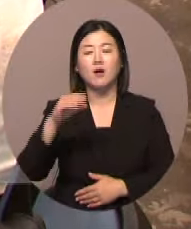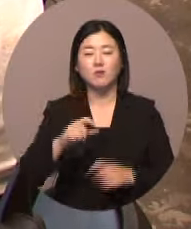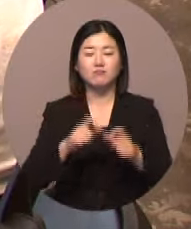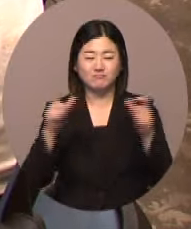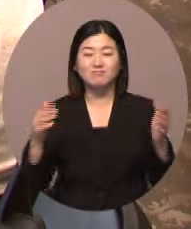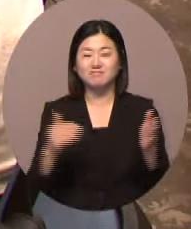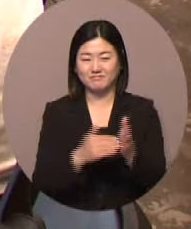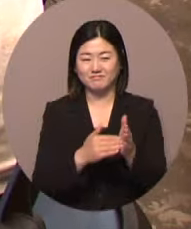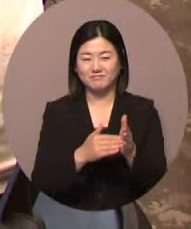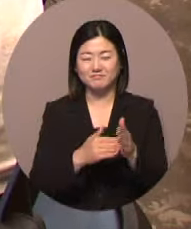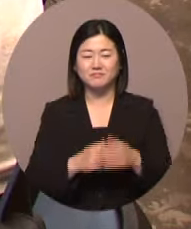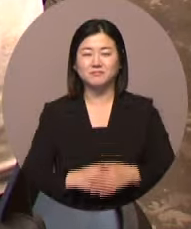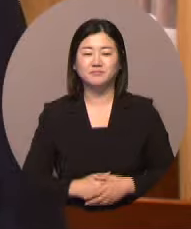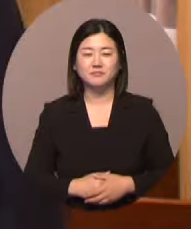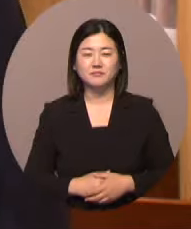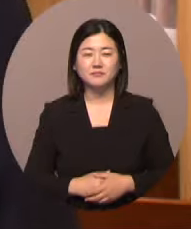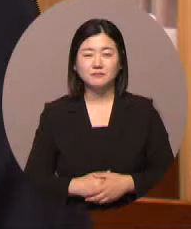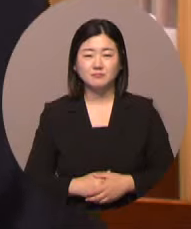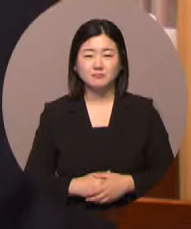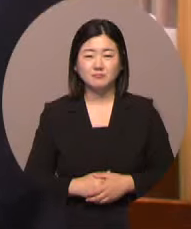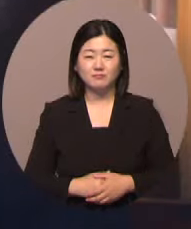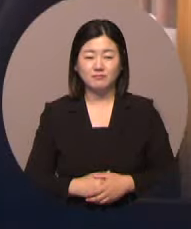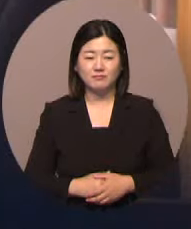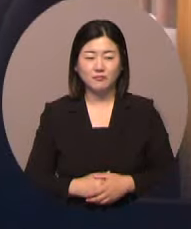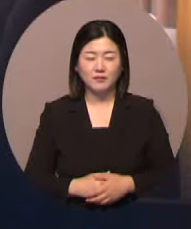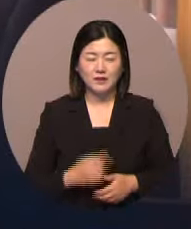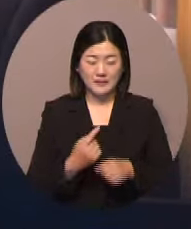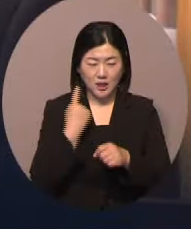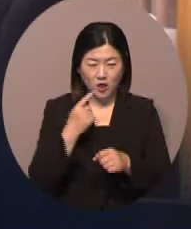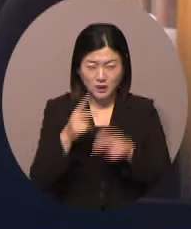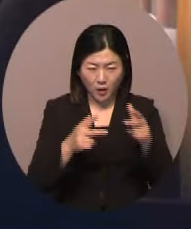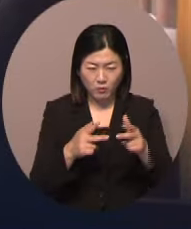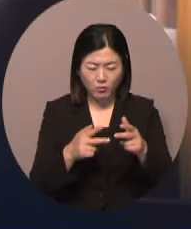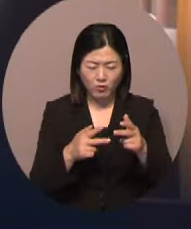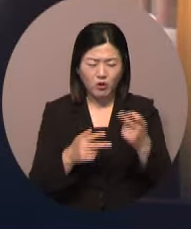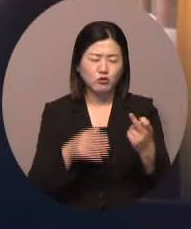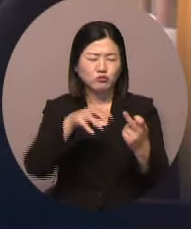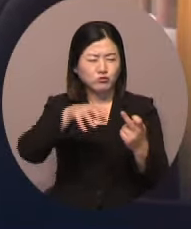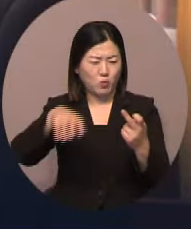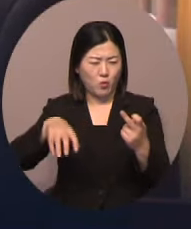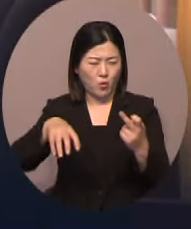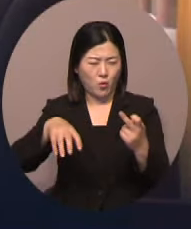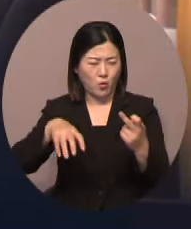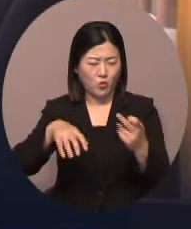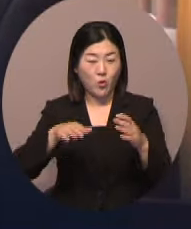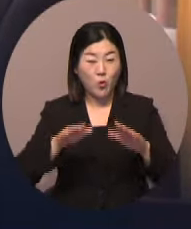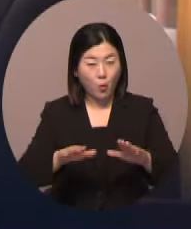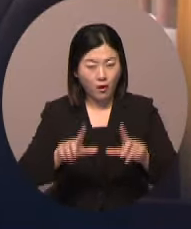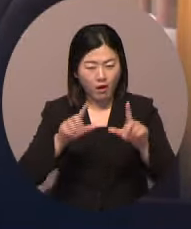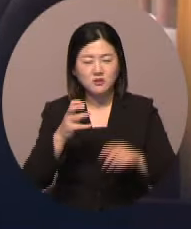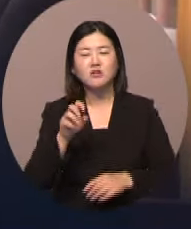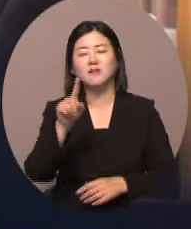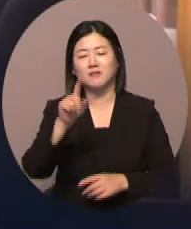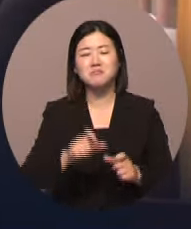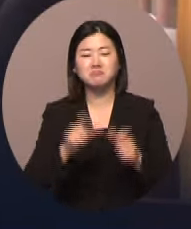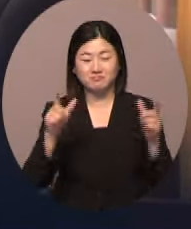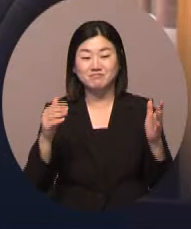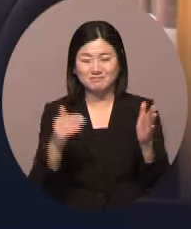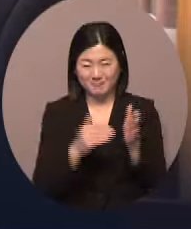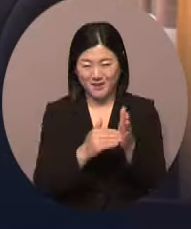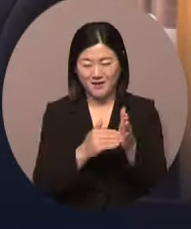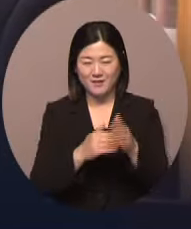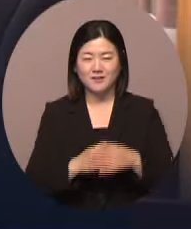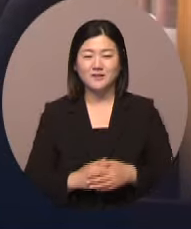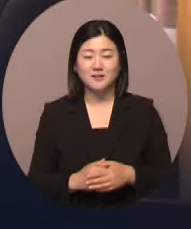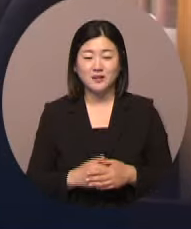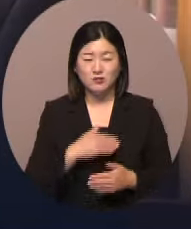원으로 대폭 늘렸습니다. 작년에는 이 사업이 12개 그 지역에서만 했었는데 올해는 31개 지역으로 대폭